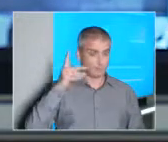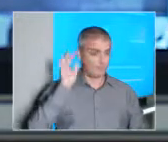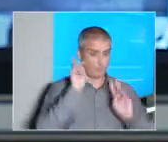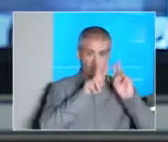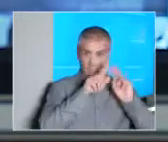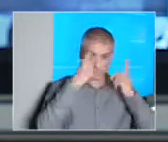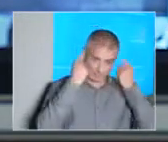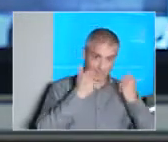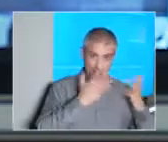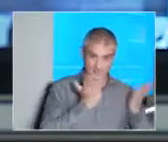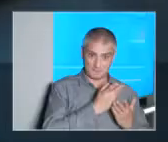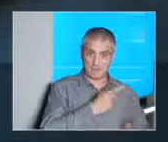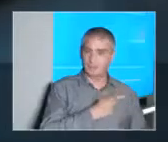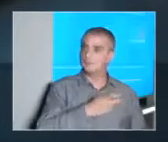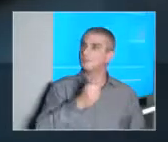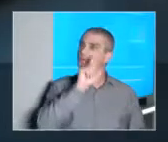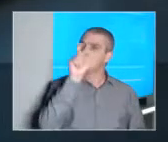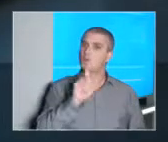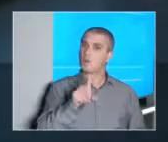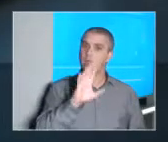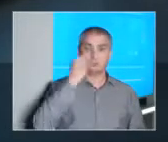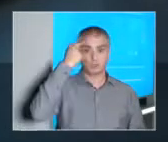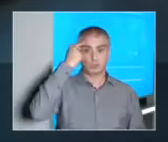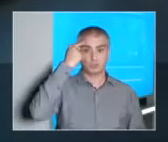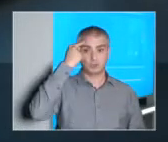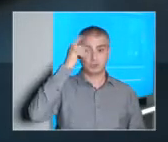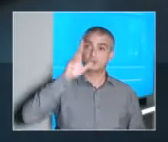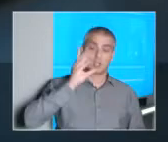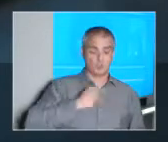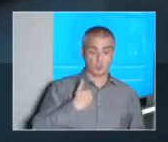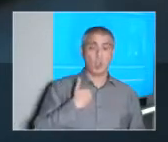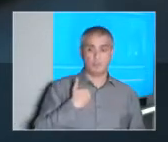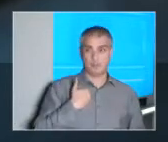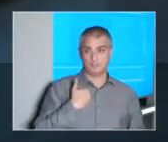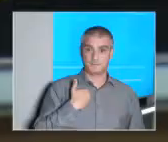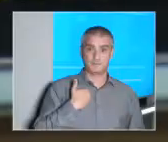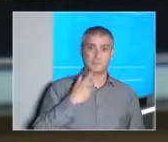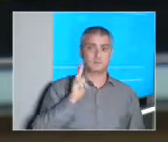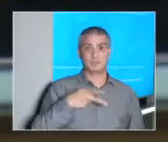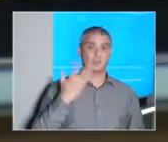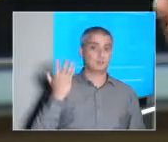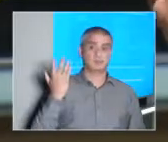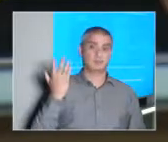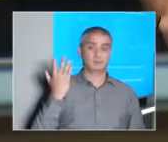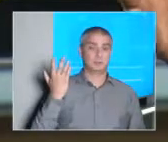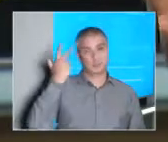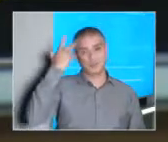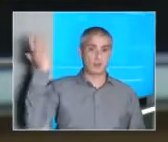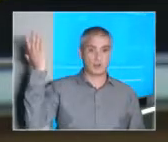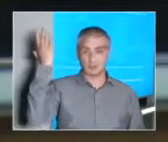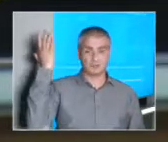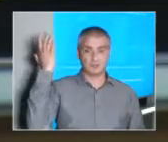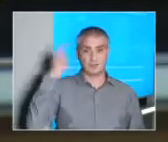על התימנים האלה? תראה, יכול להיות שיש מי שחושב שהאלה הדרומים, כן, יש להם איזה, אני לא יודע